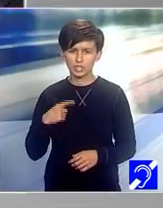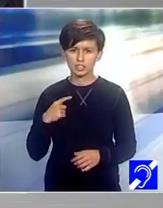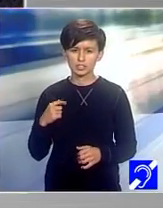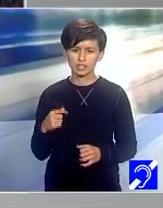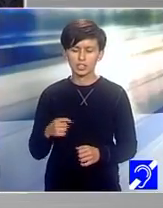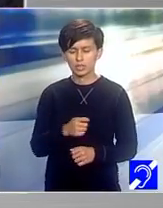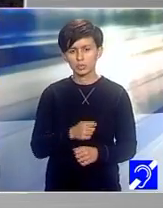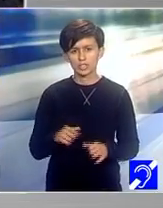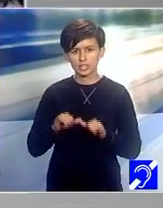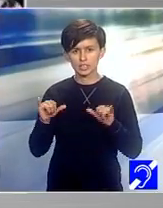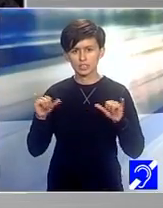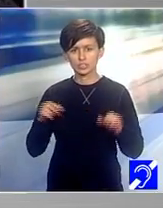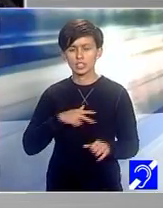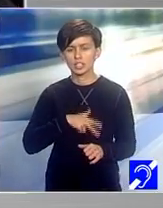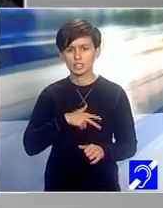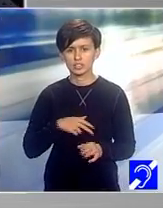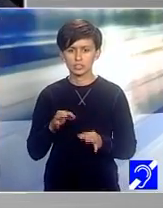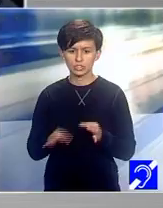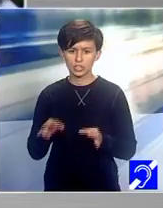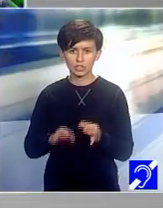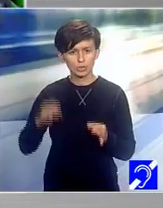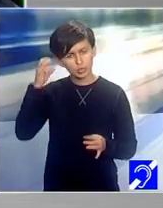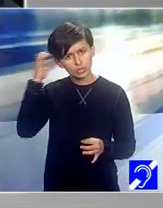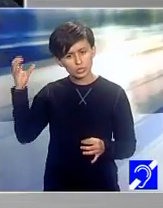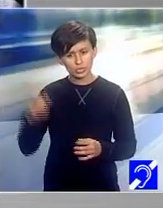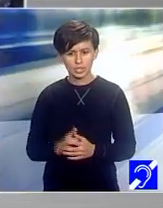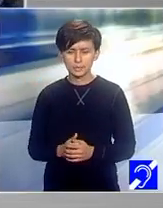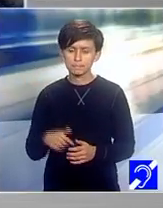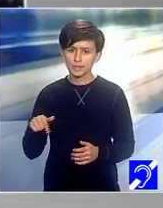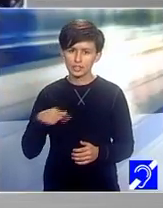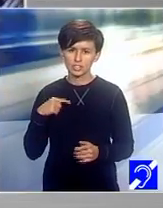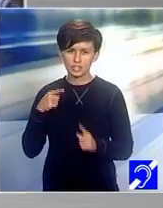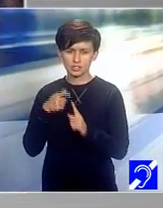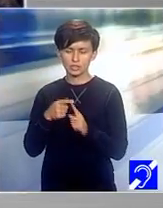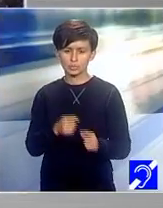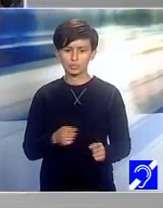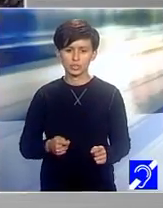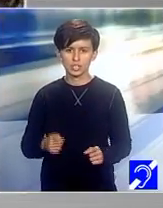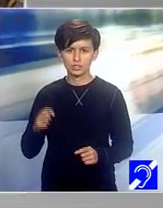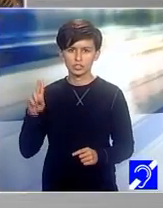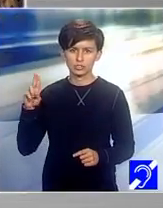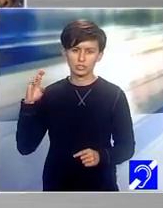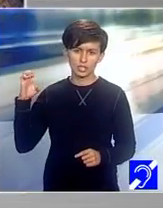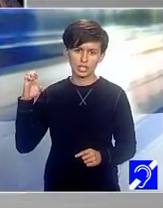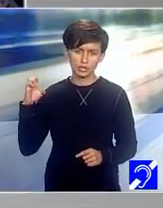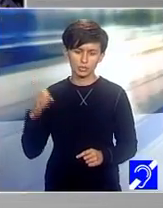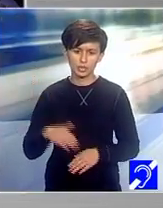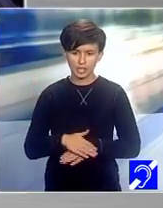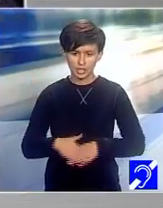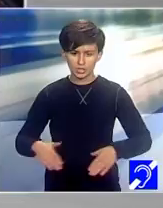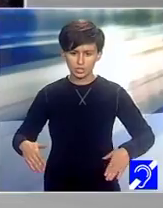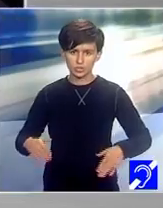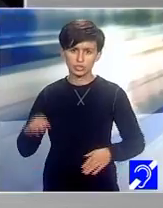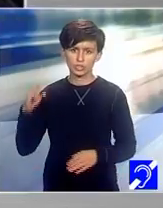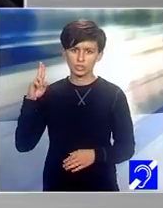dezvoltare socio-economico-culturală. Cam asta este filozofia proiectului și de aceea Uniunea Europeană, juriul Uniunii